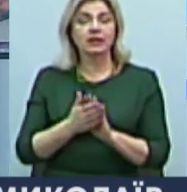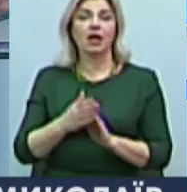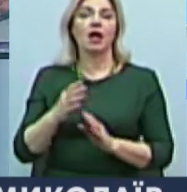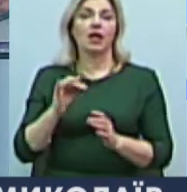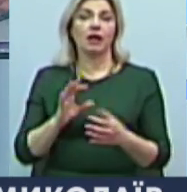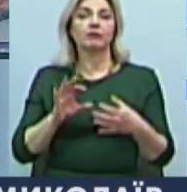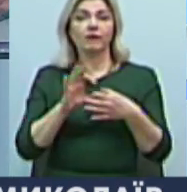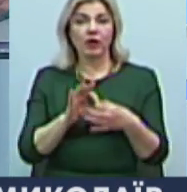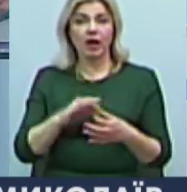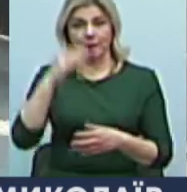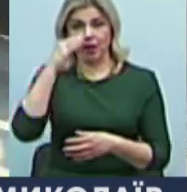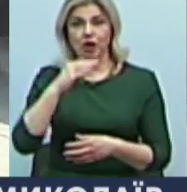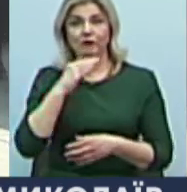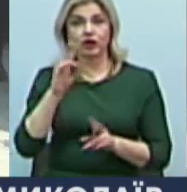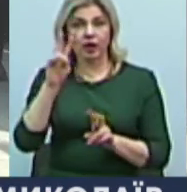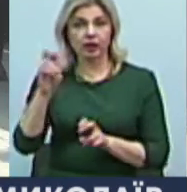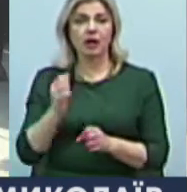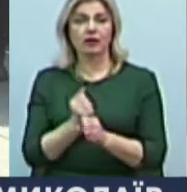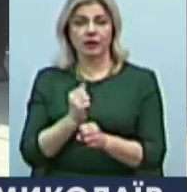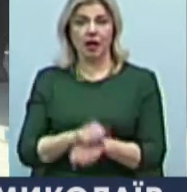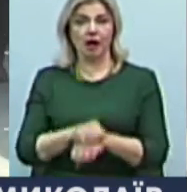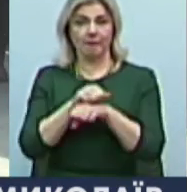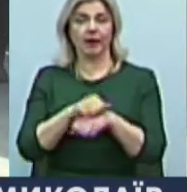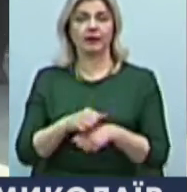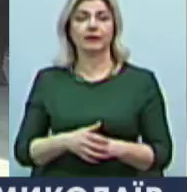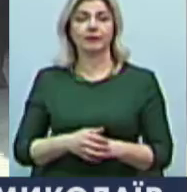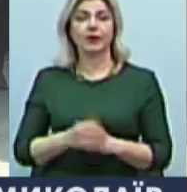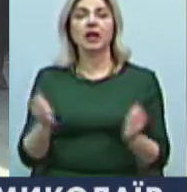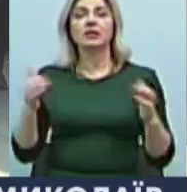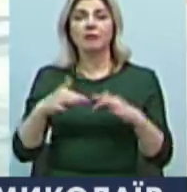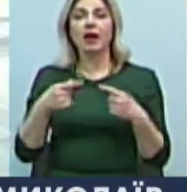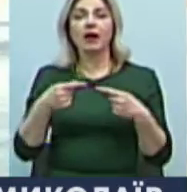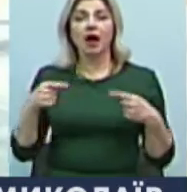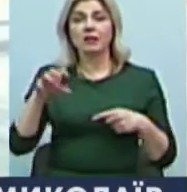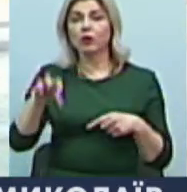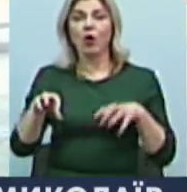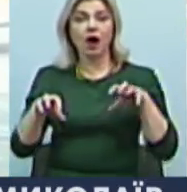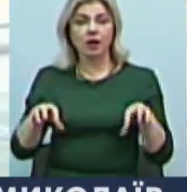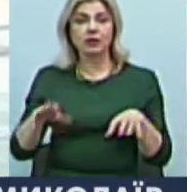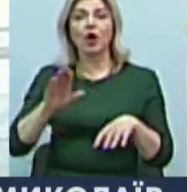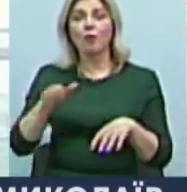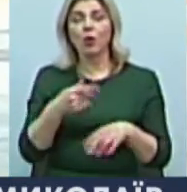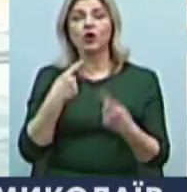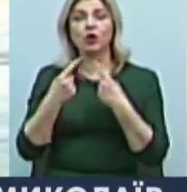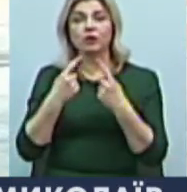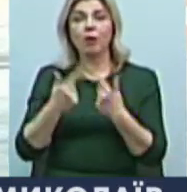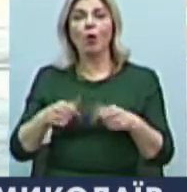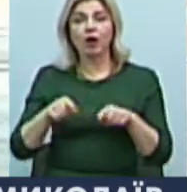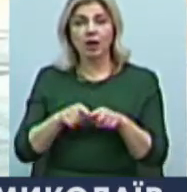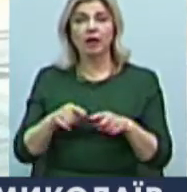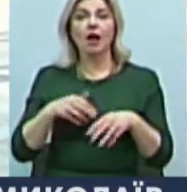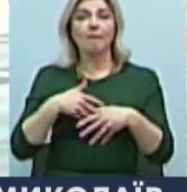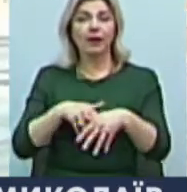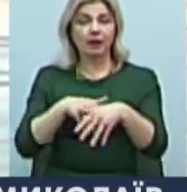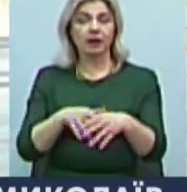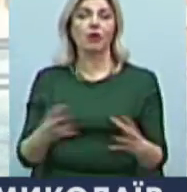«Батьківщиною», влаштували мітинг. Збирались прихильники партій на різних локаціях. Після розмови організаторів мітинг об'єднали.